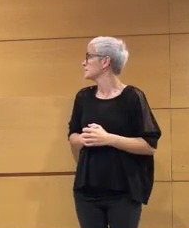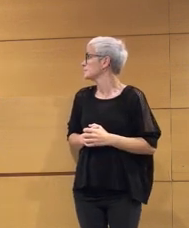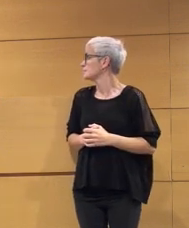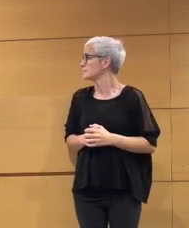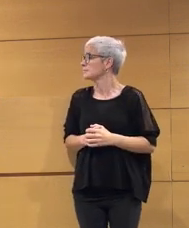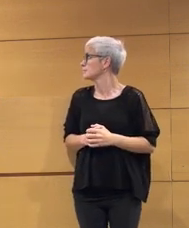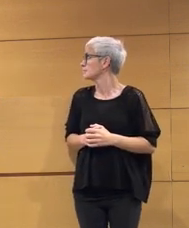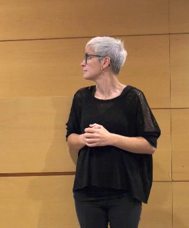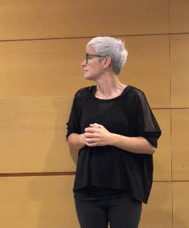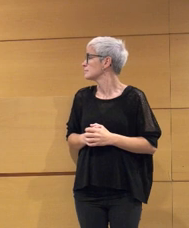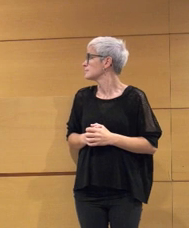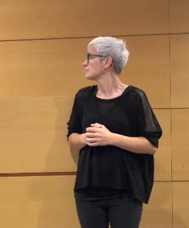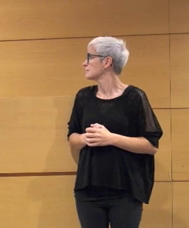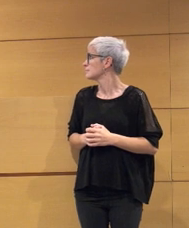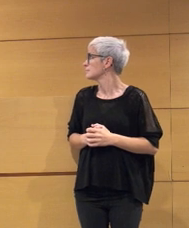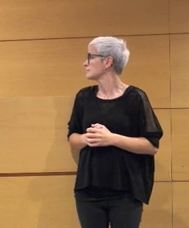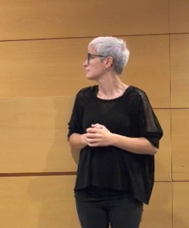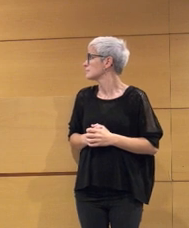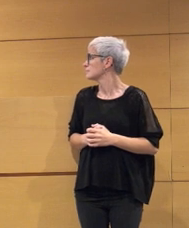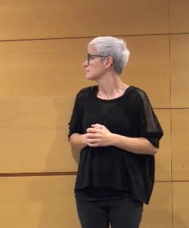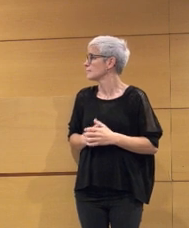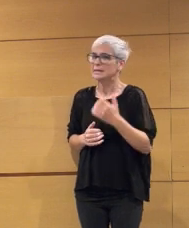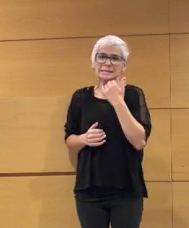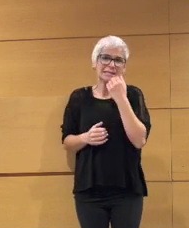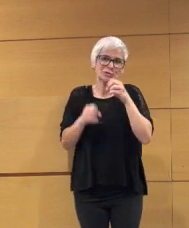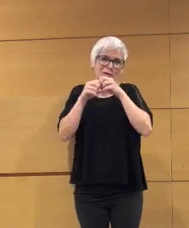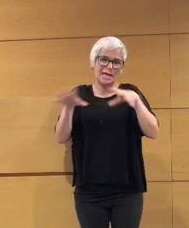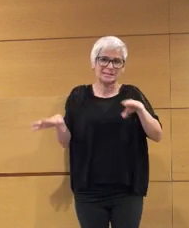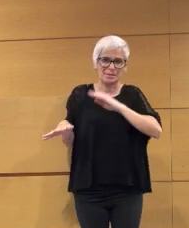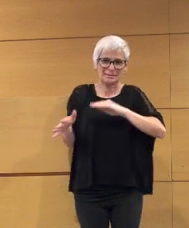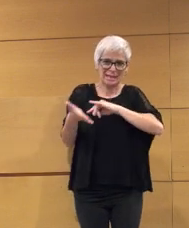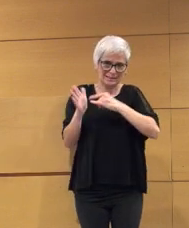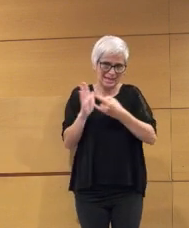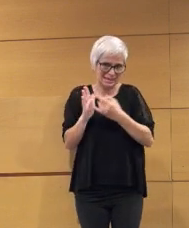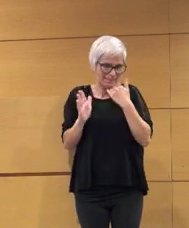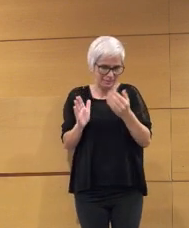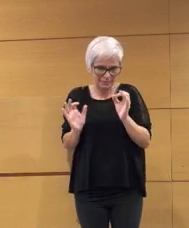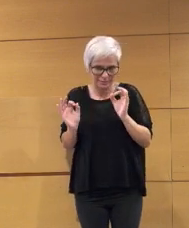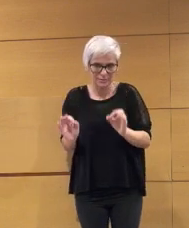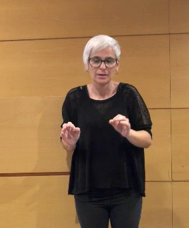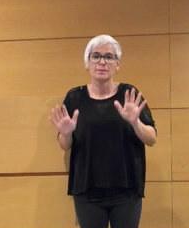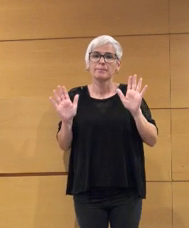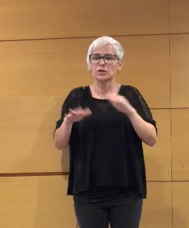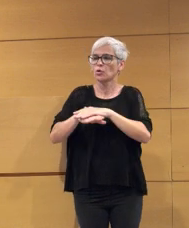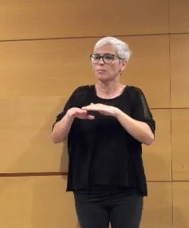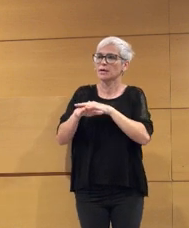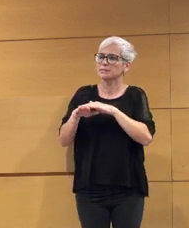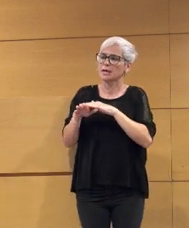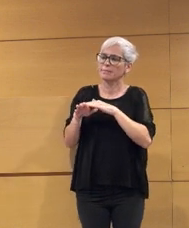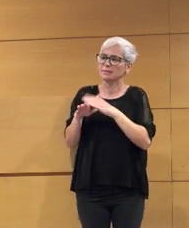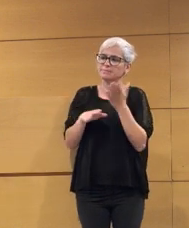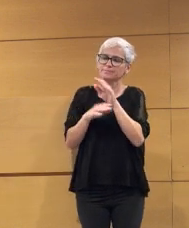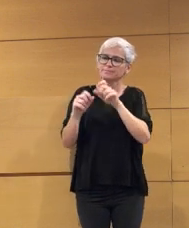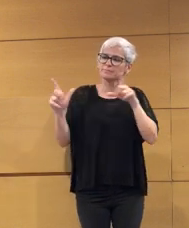Molt, ja sé, o sigui, és un esquema bastant tècnic, però bàsicament jo el que vull assenyalar